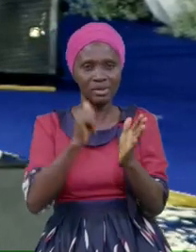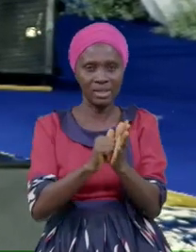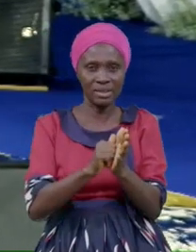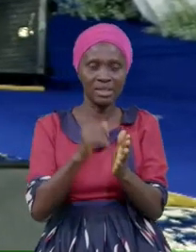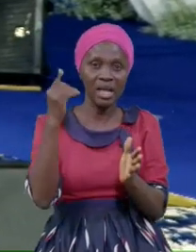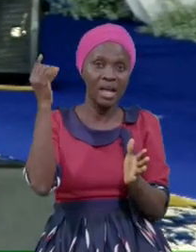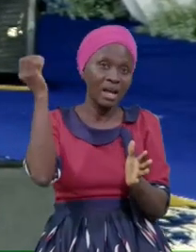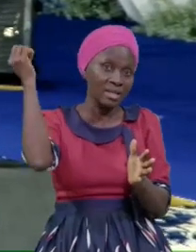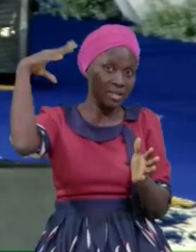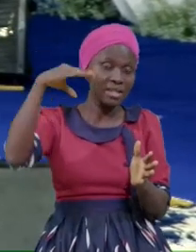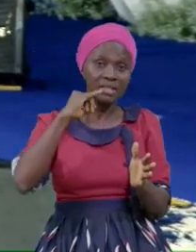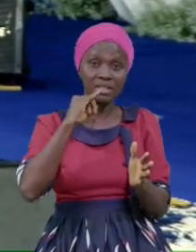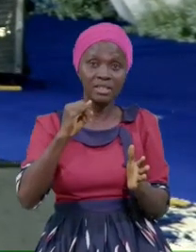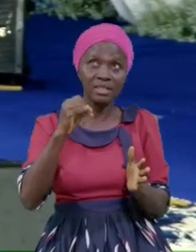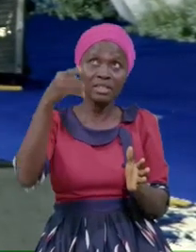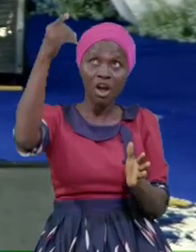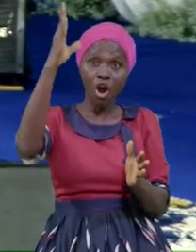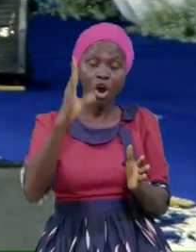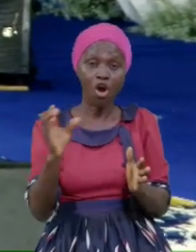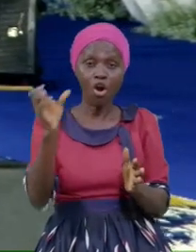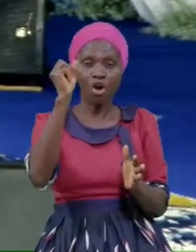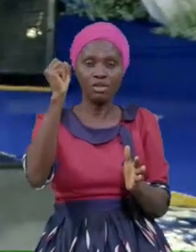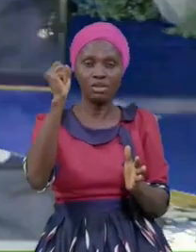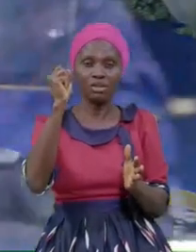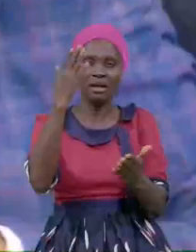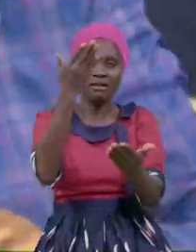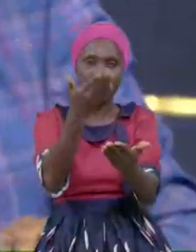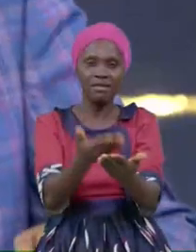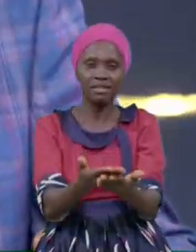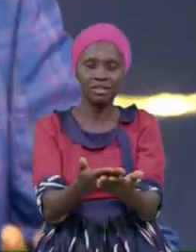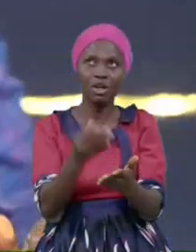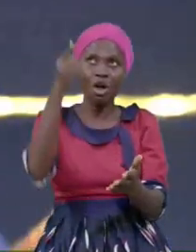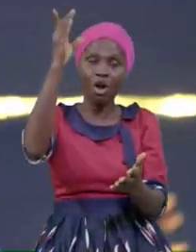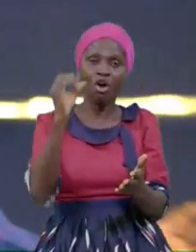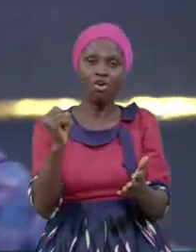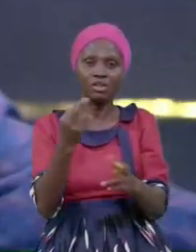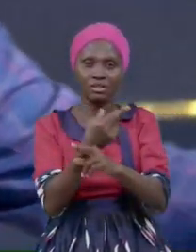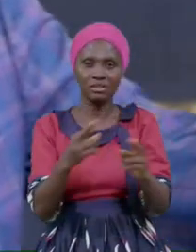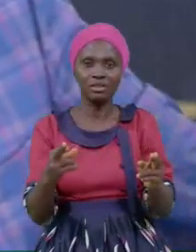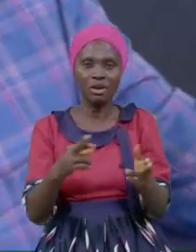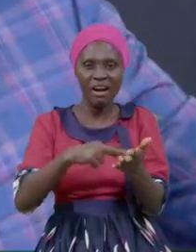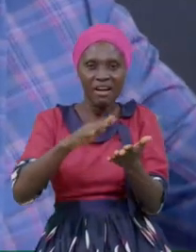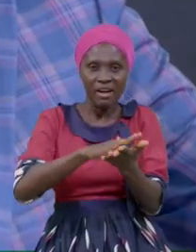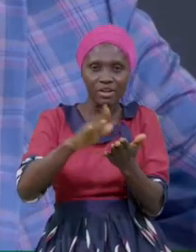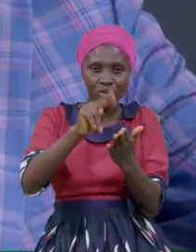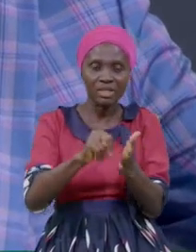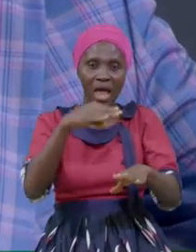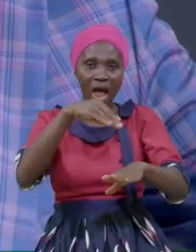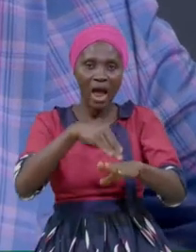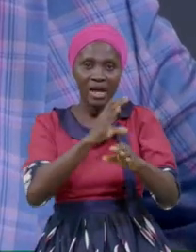la rédemption de Dieu, la justice de Dieu, aux dépens de Christ,